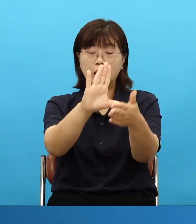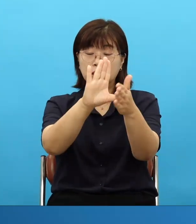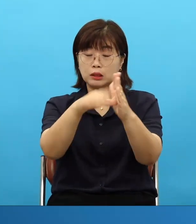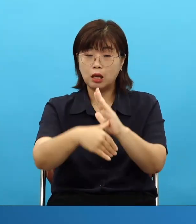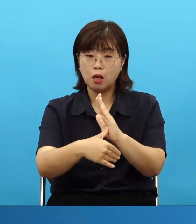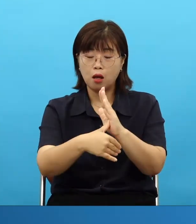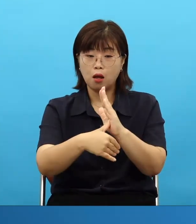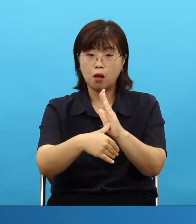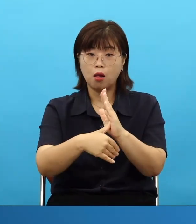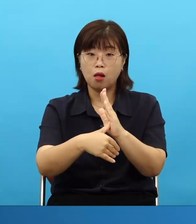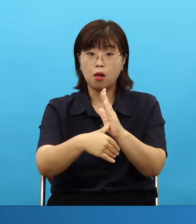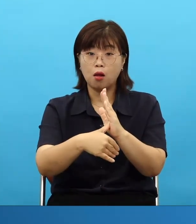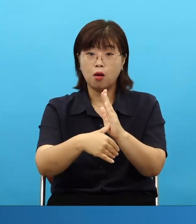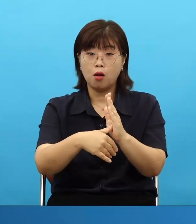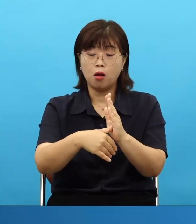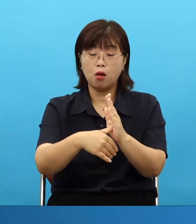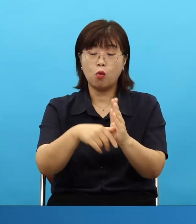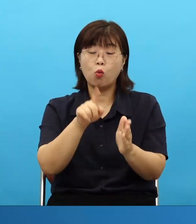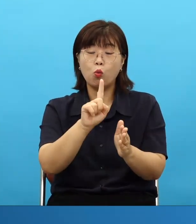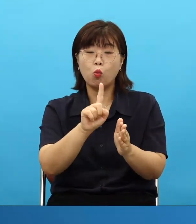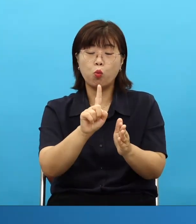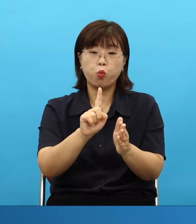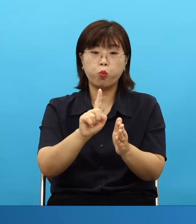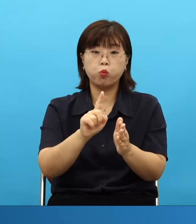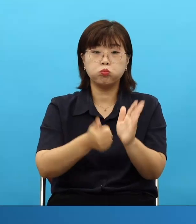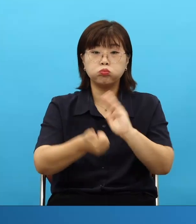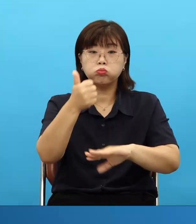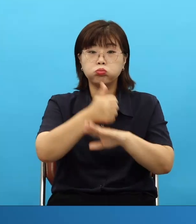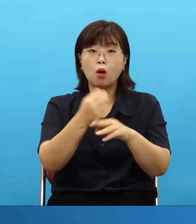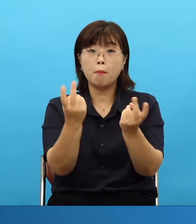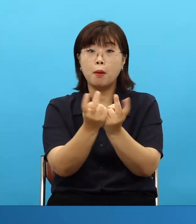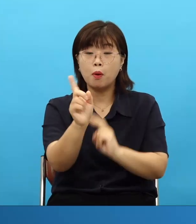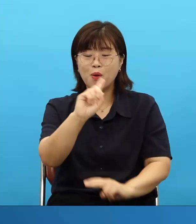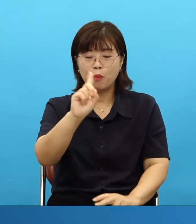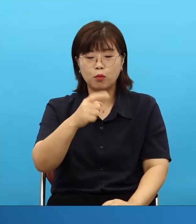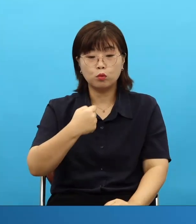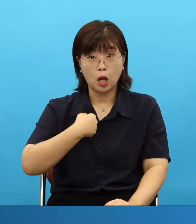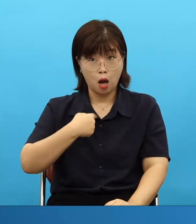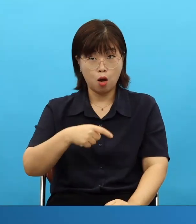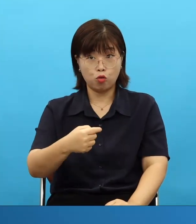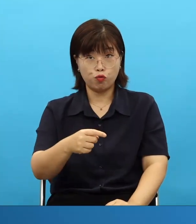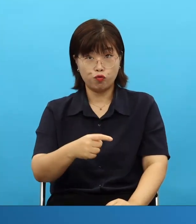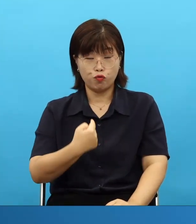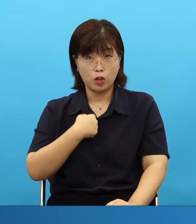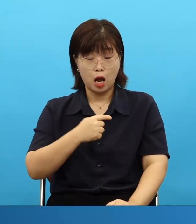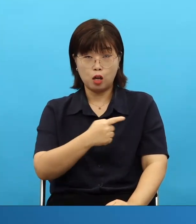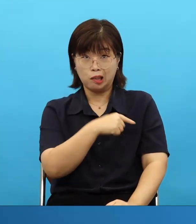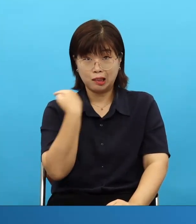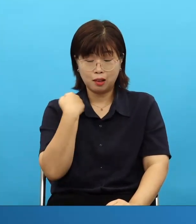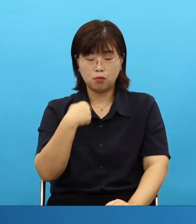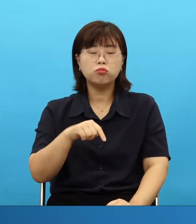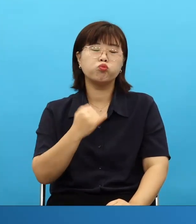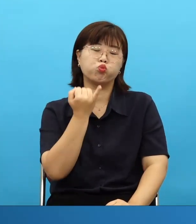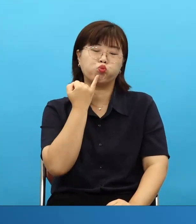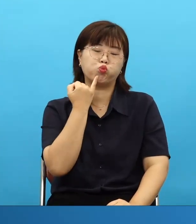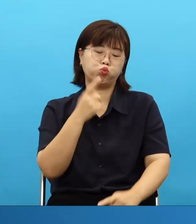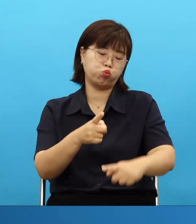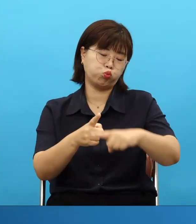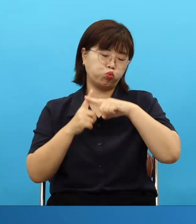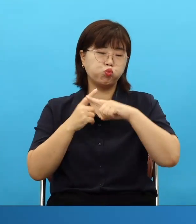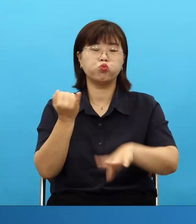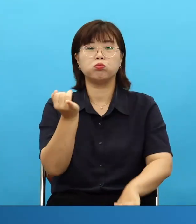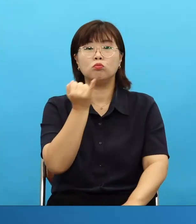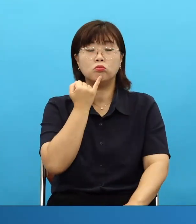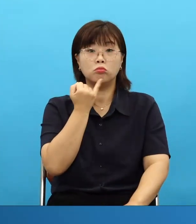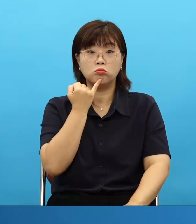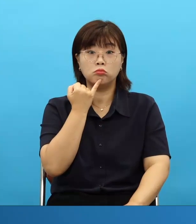did they do? 죽어도 괜찮다 그랬어요. They confessed, it's all right even if I 이게 못 die. 말리는 겁니다. And you can't block 여기서 that. 흑암이 무너지는 거예요. And from that, we see all the darkness is completely